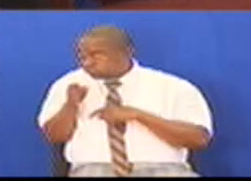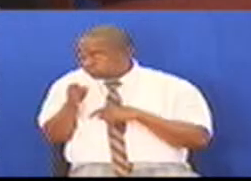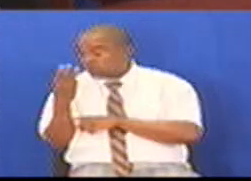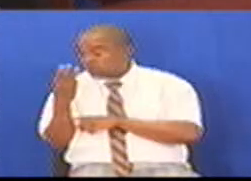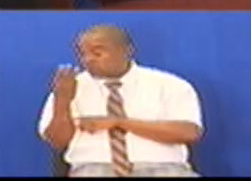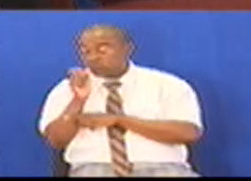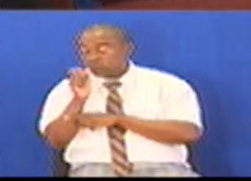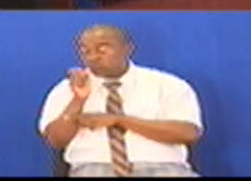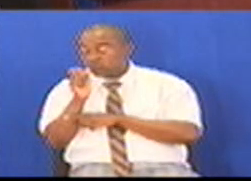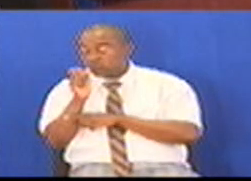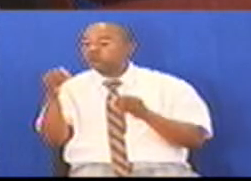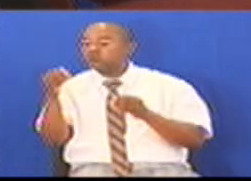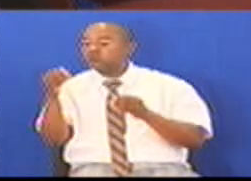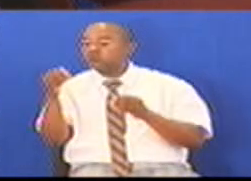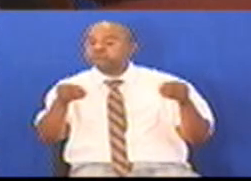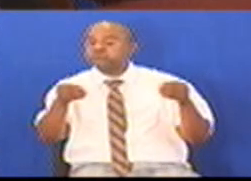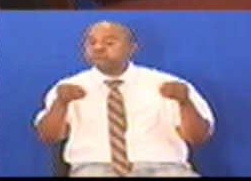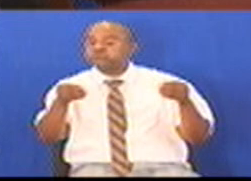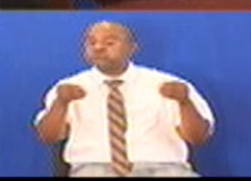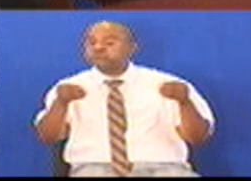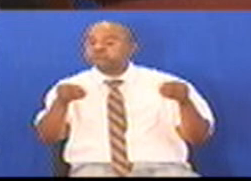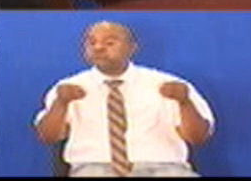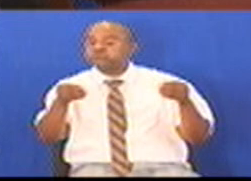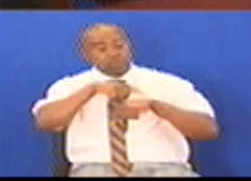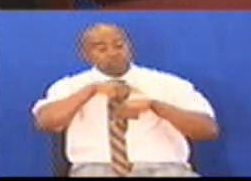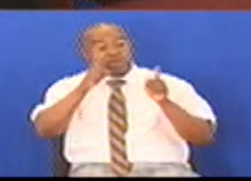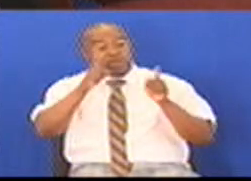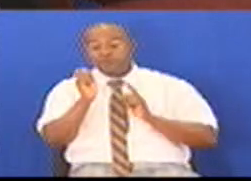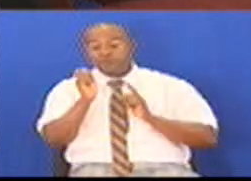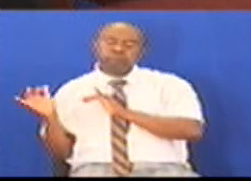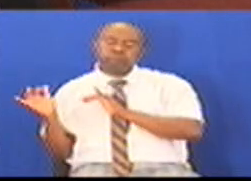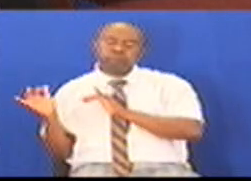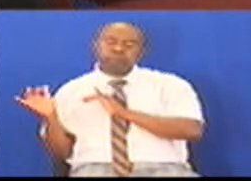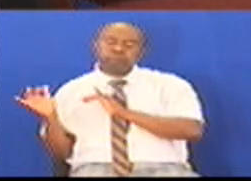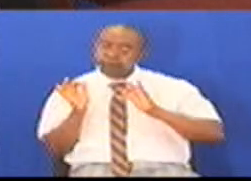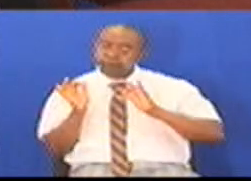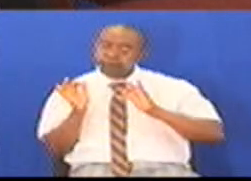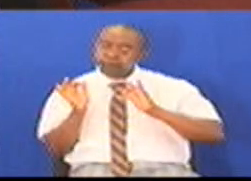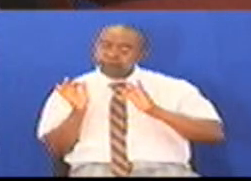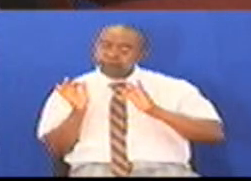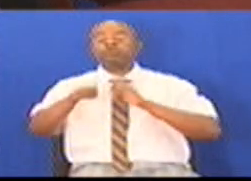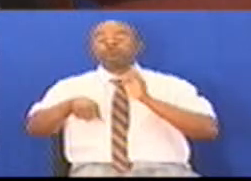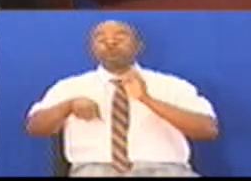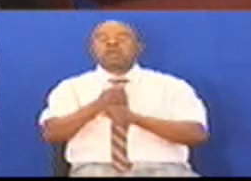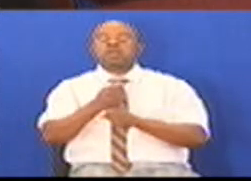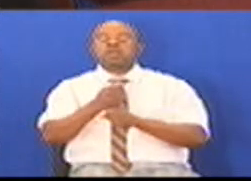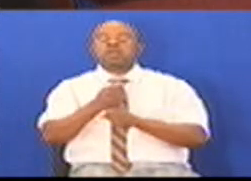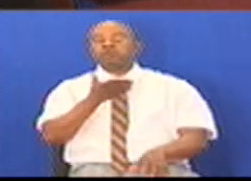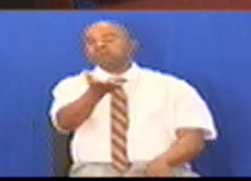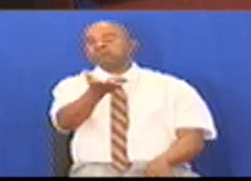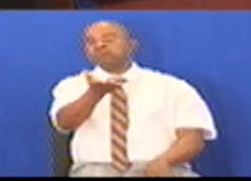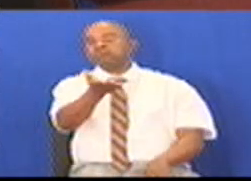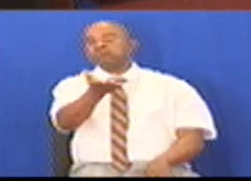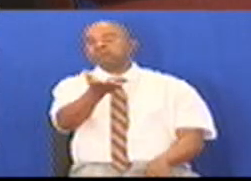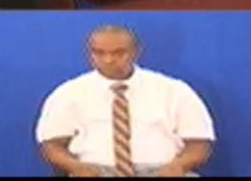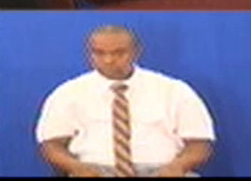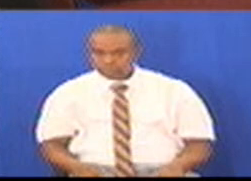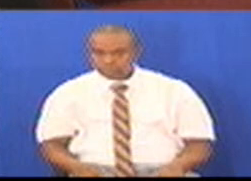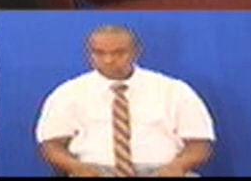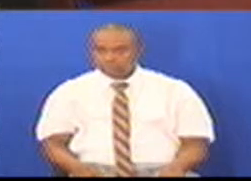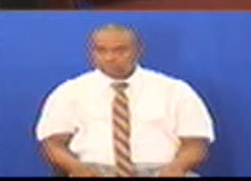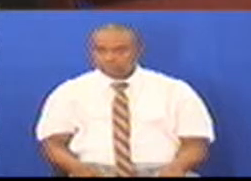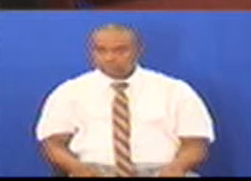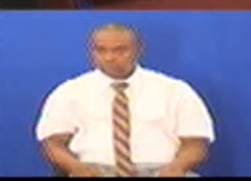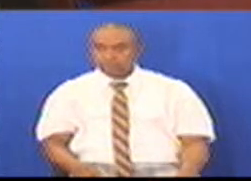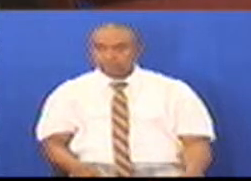muda mfupi ujao tutakuwa tumekushajaa kwa ukamilifu wake. Haituzuii kuanza shughuli zetu. Sasa tunaanza na